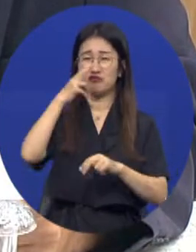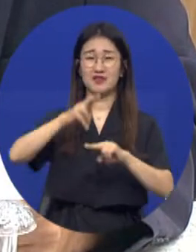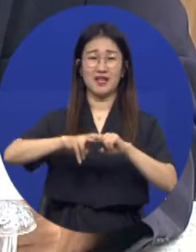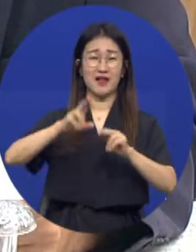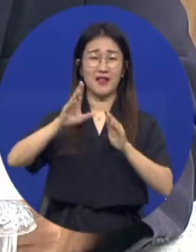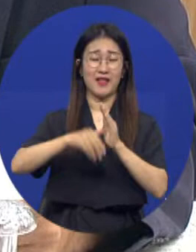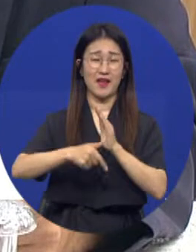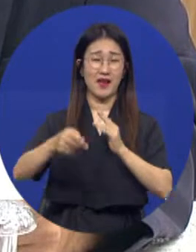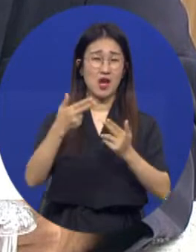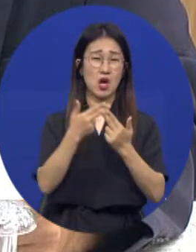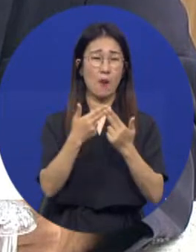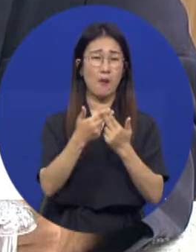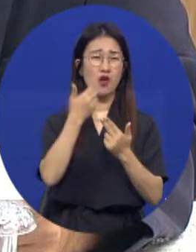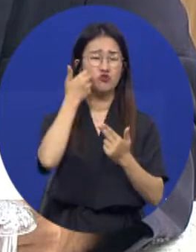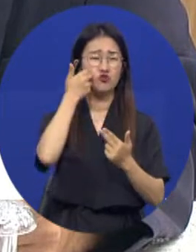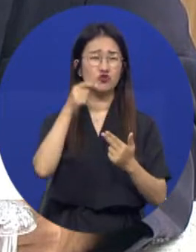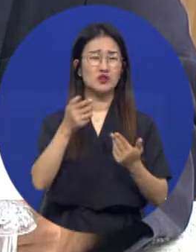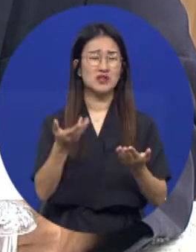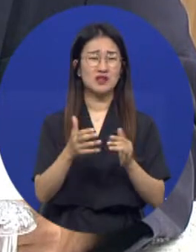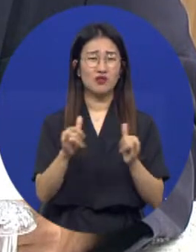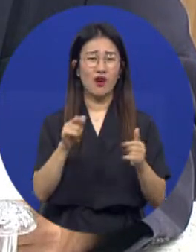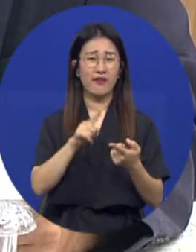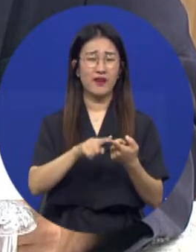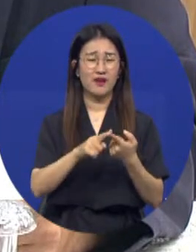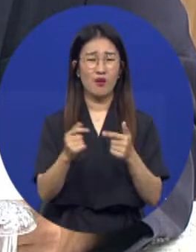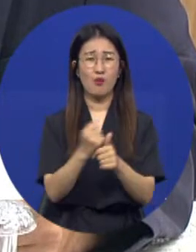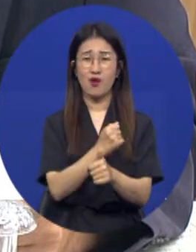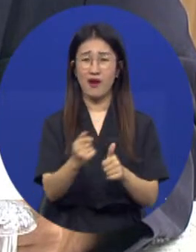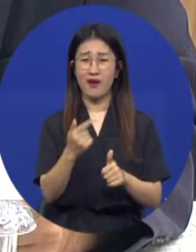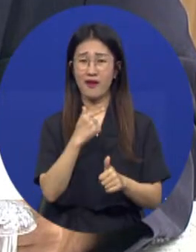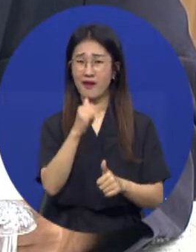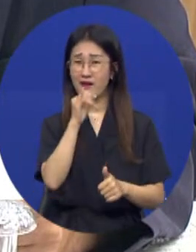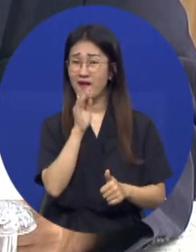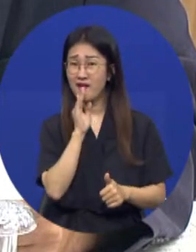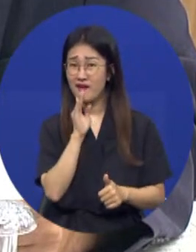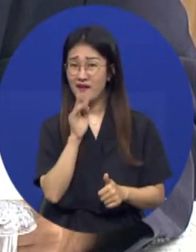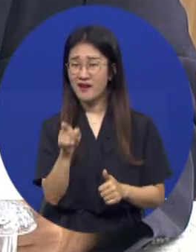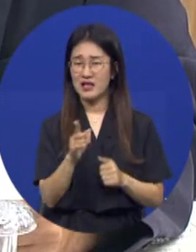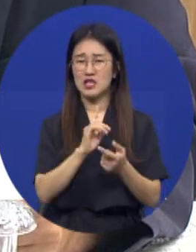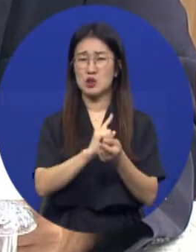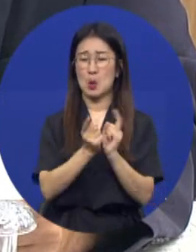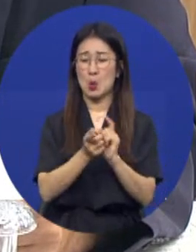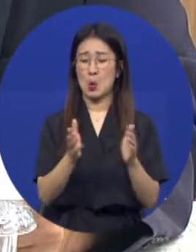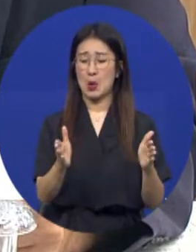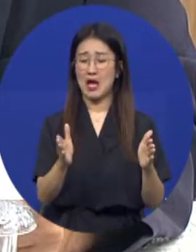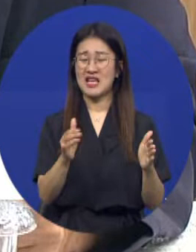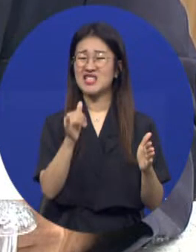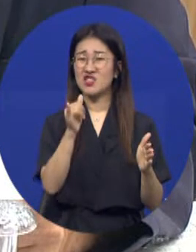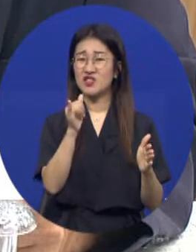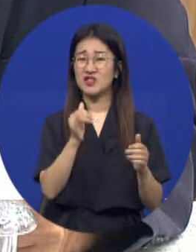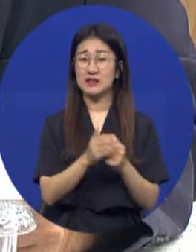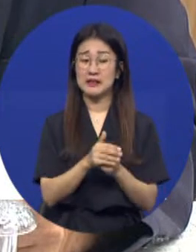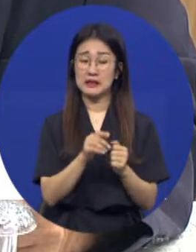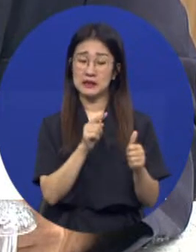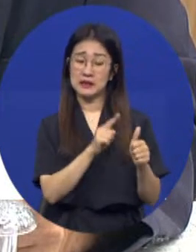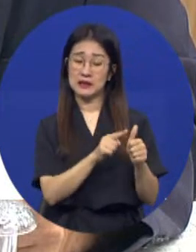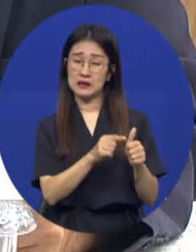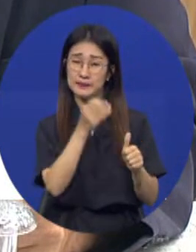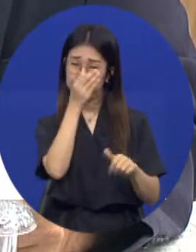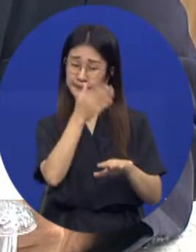그 협회 모 직원에게 폭행한 적 있습니까? 서로 간에 그런 일이 잠깐 있었습니다. 그분한테도